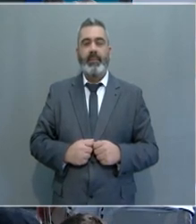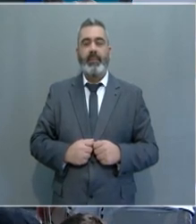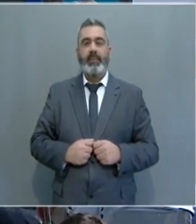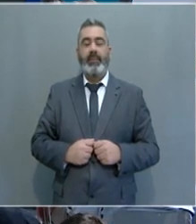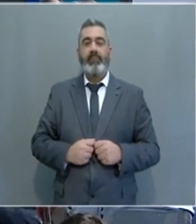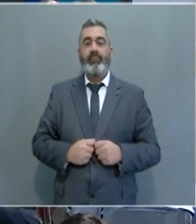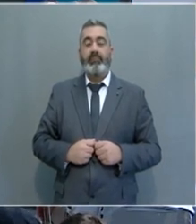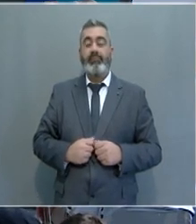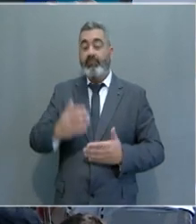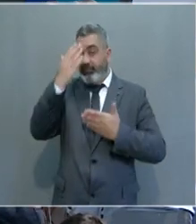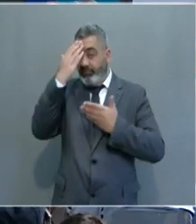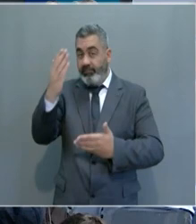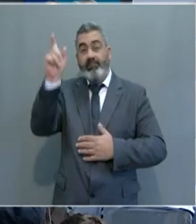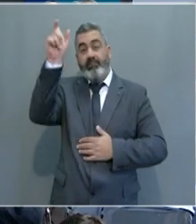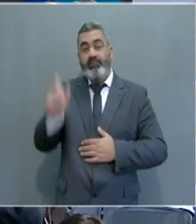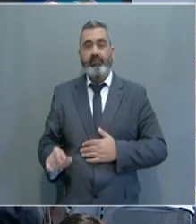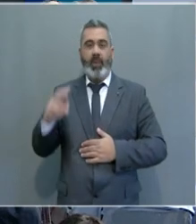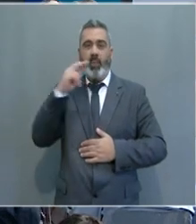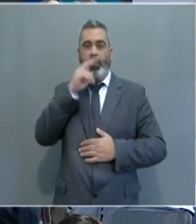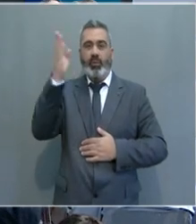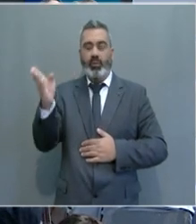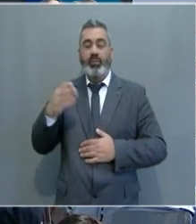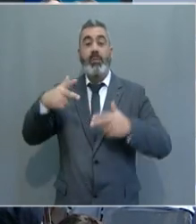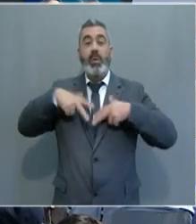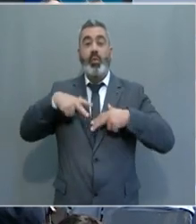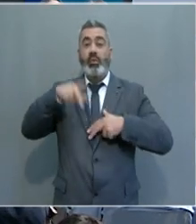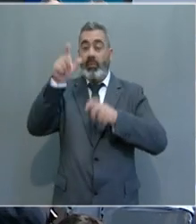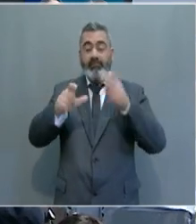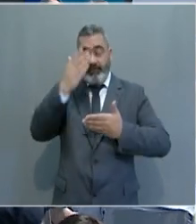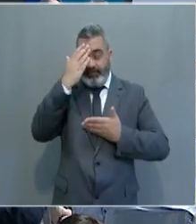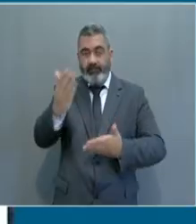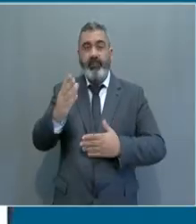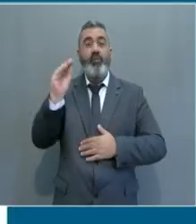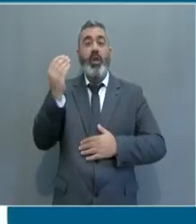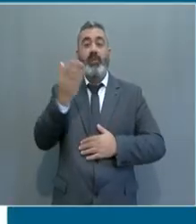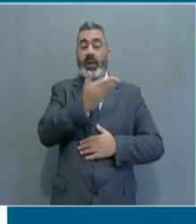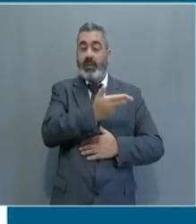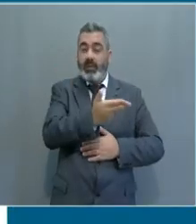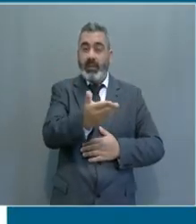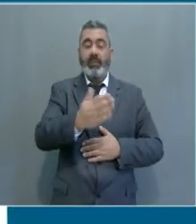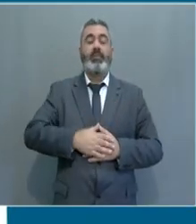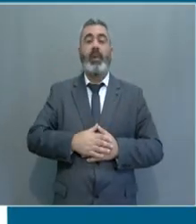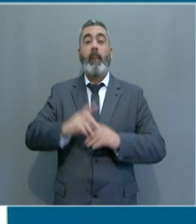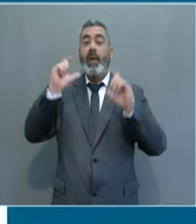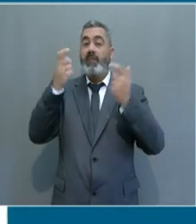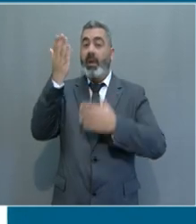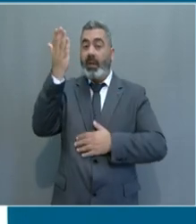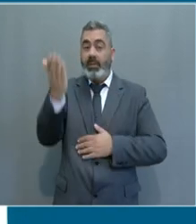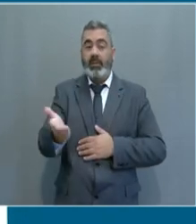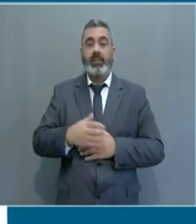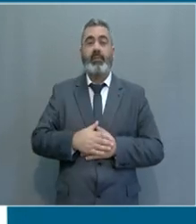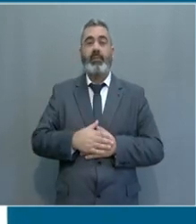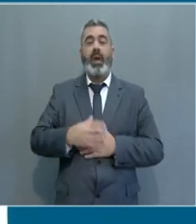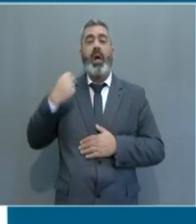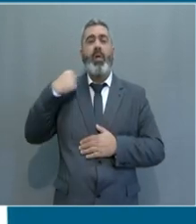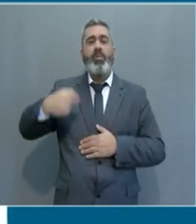Αξιότιμε κύριε Πρωθυπουργέ, κύριοι Υπουργοί, κύριοι Βουλευτές, κύριε Περιφερειάρχα, κύριοι της